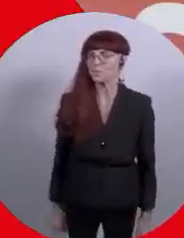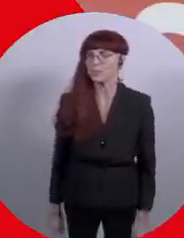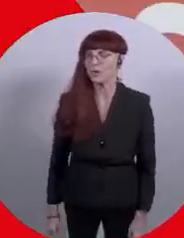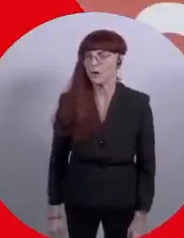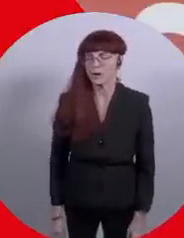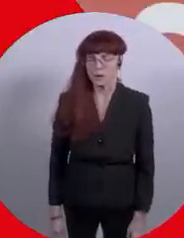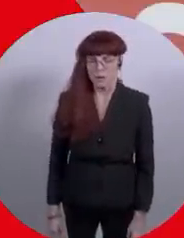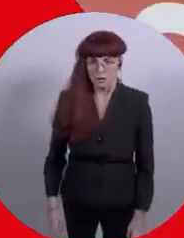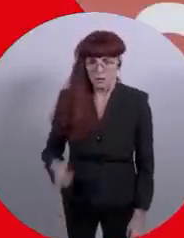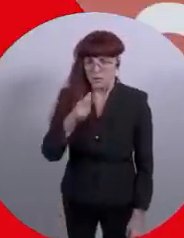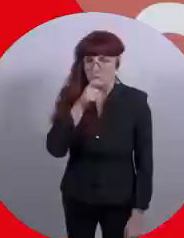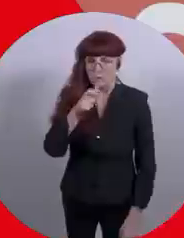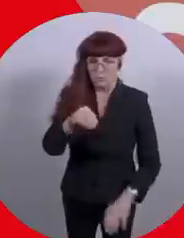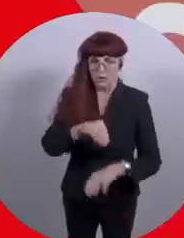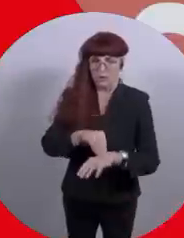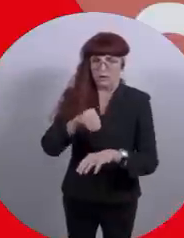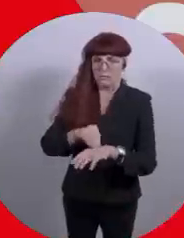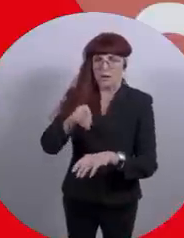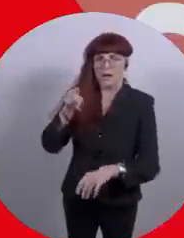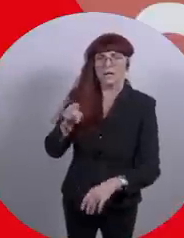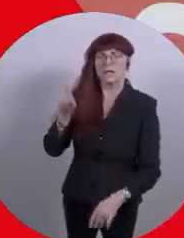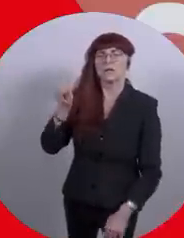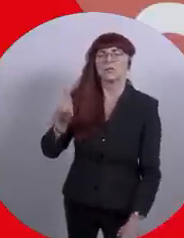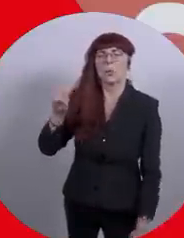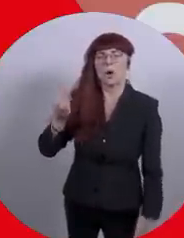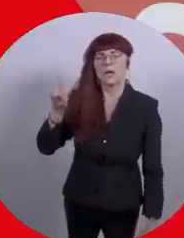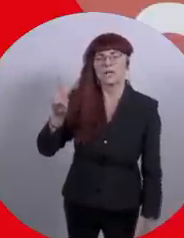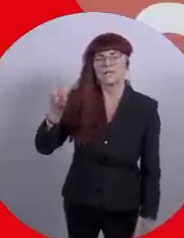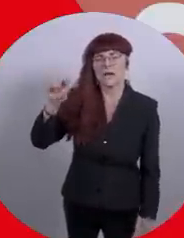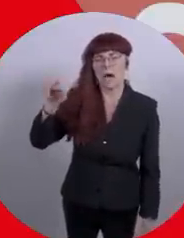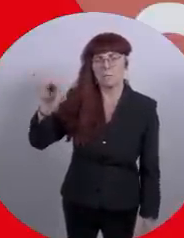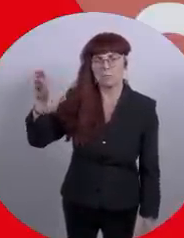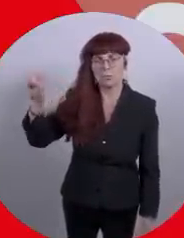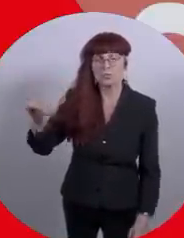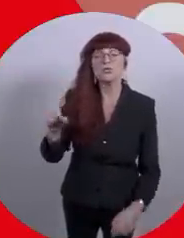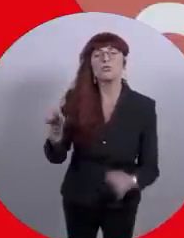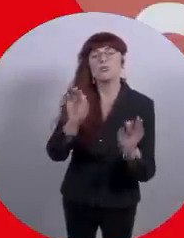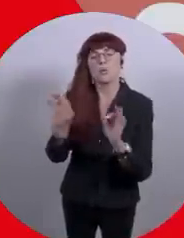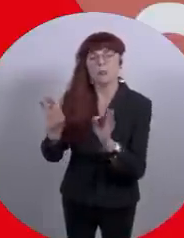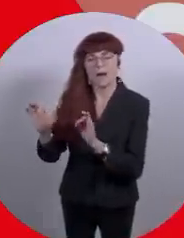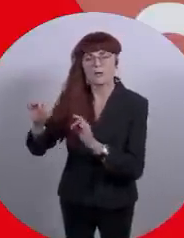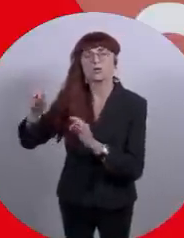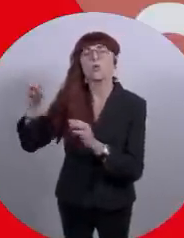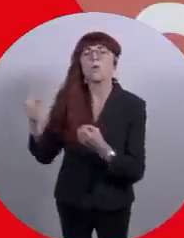so zu Wort gemeldet Doris Campus und dem Vorbereitung Wolfgang Katzian